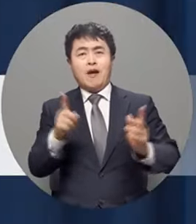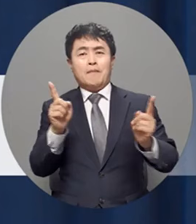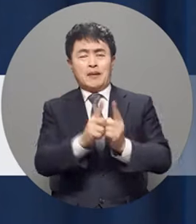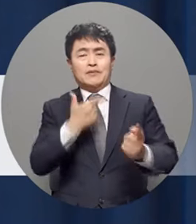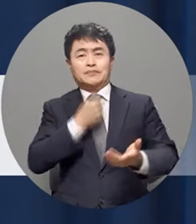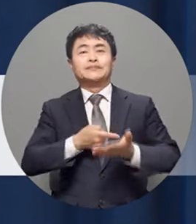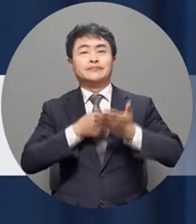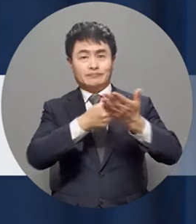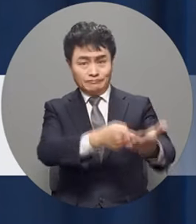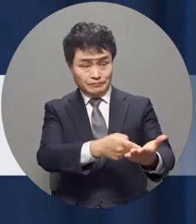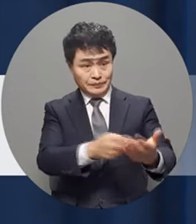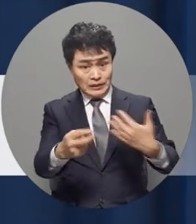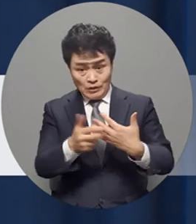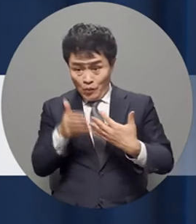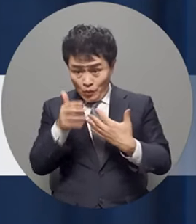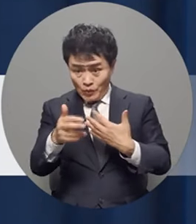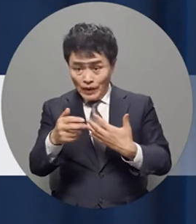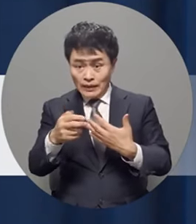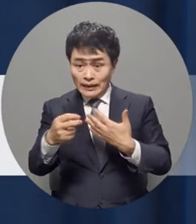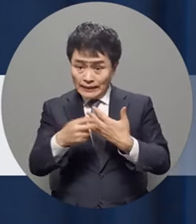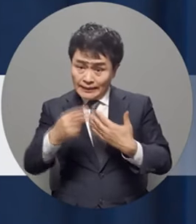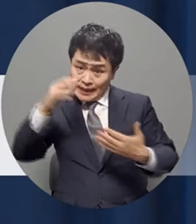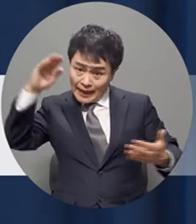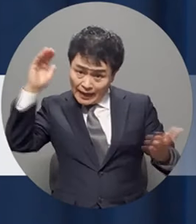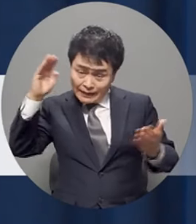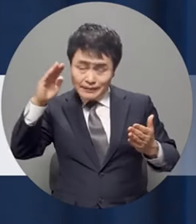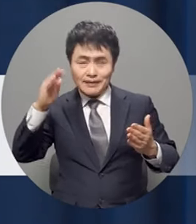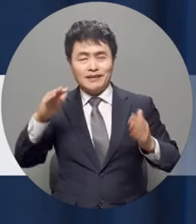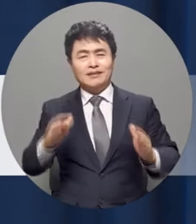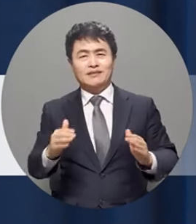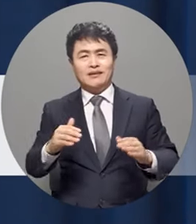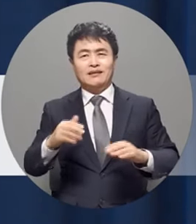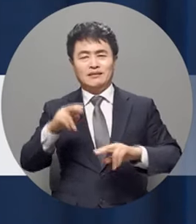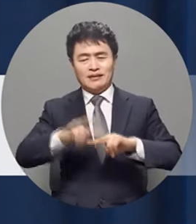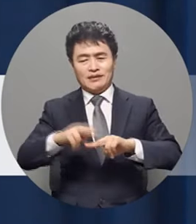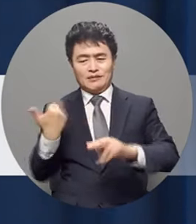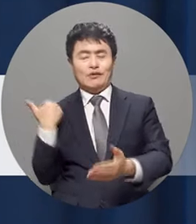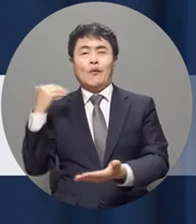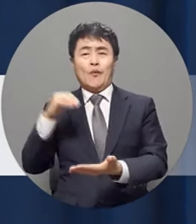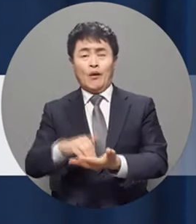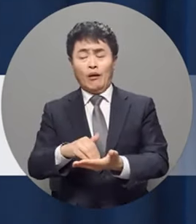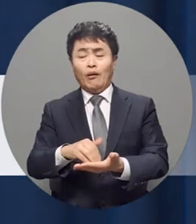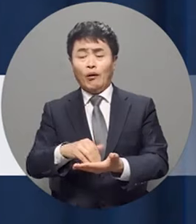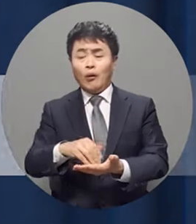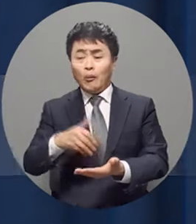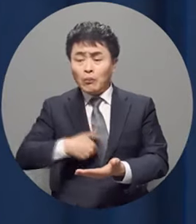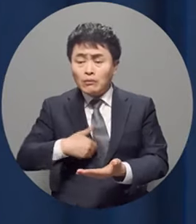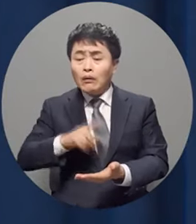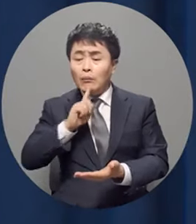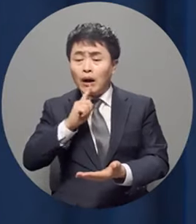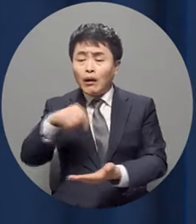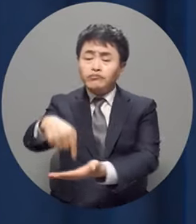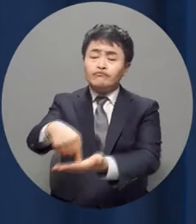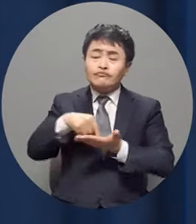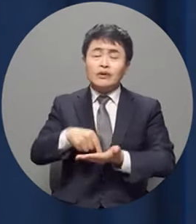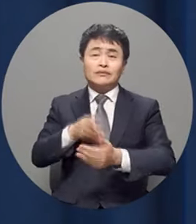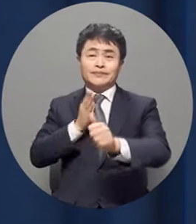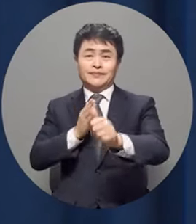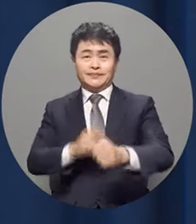제안했고 전공의와 의대생들에게 이제 제자리로 돌아와 의견을 제시해 달라고 거듭 촉구했습니다